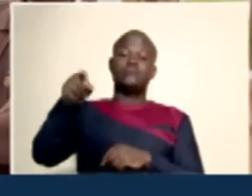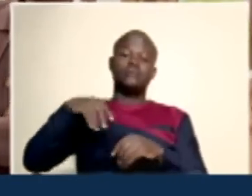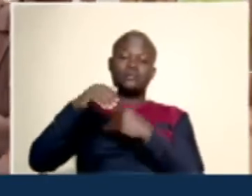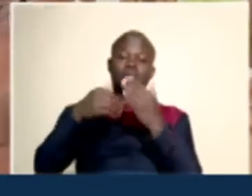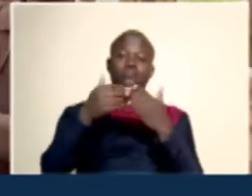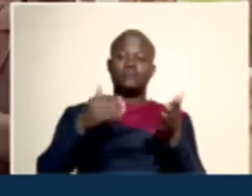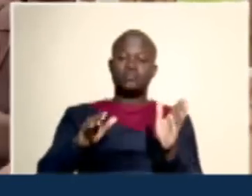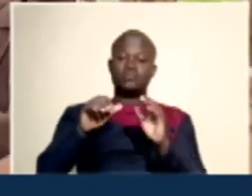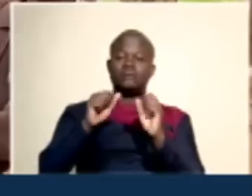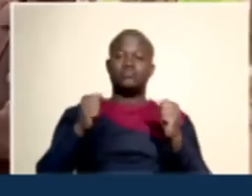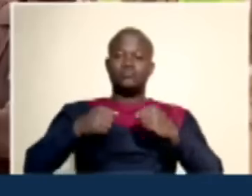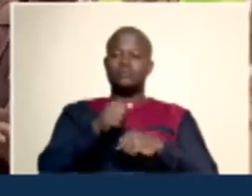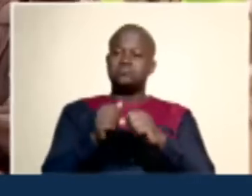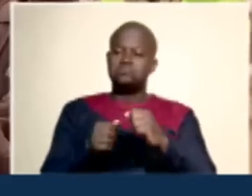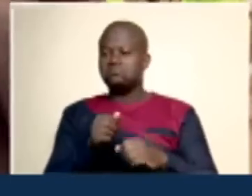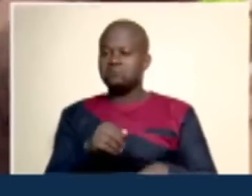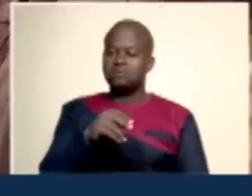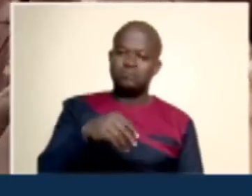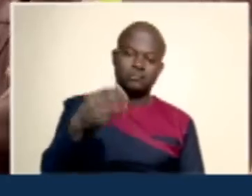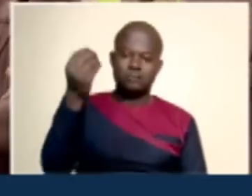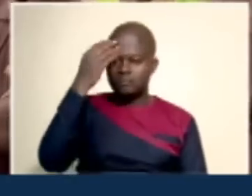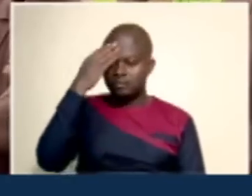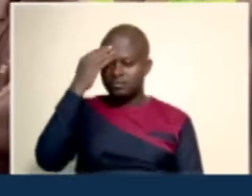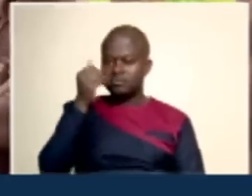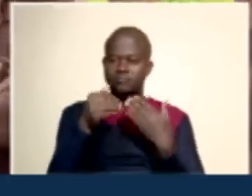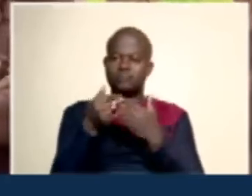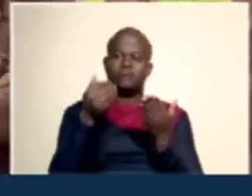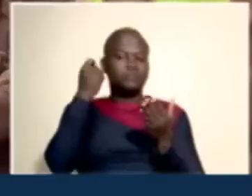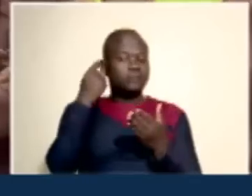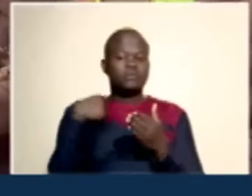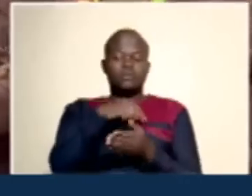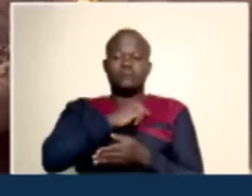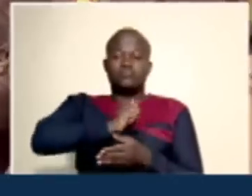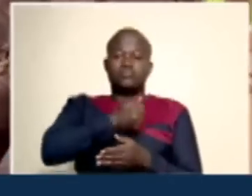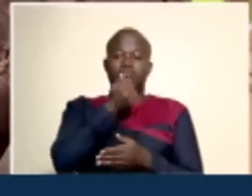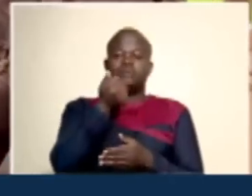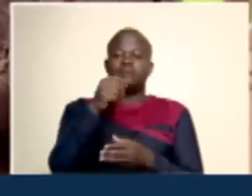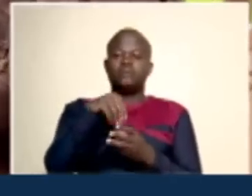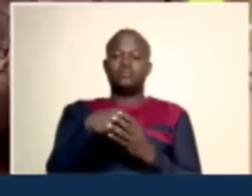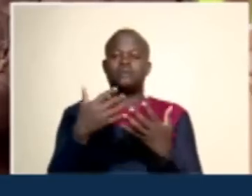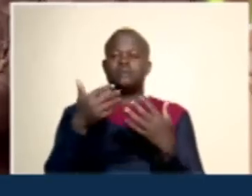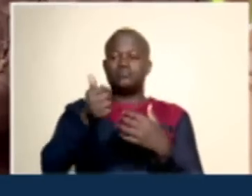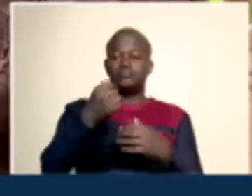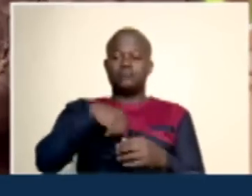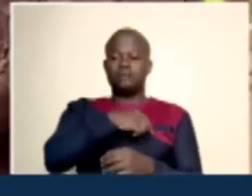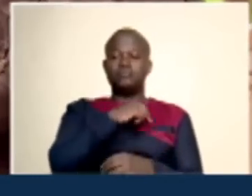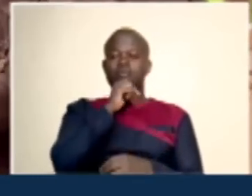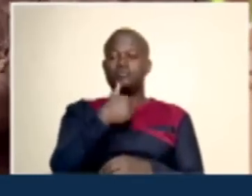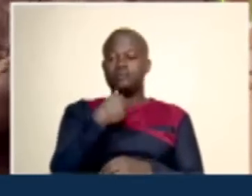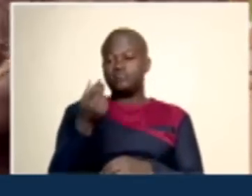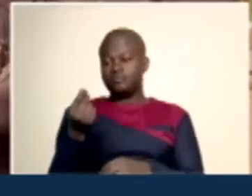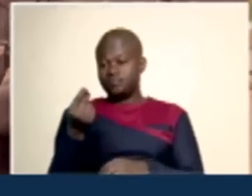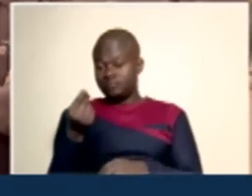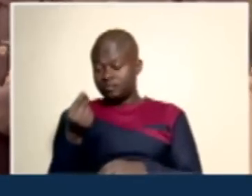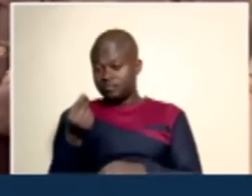aranyije ahita yifatira igikapu arigendera kubera iki bo bumva ibyacu byajya mu maboko yabo twebwe ntitugira iki